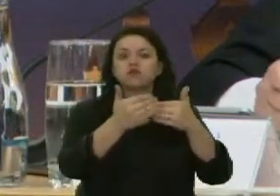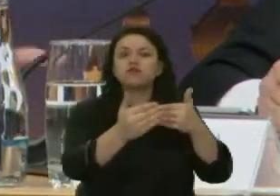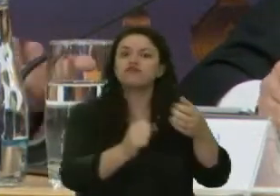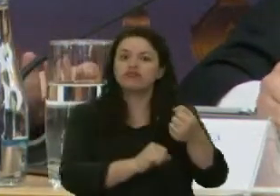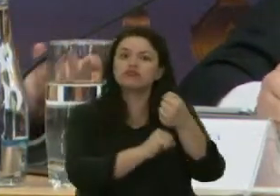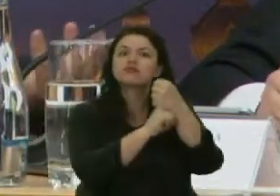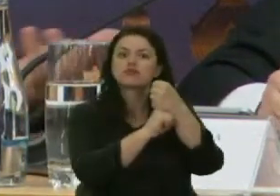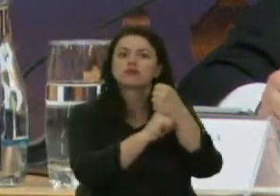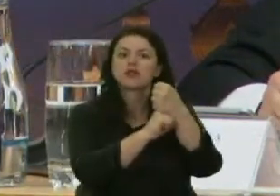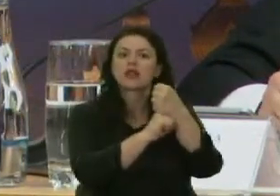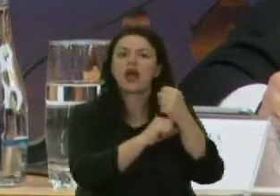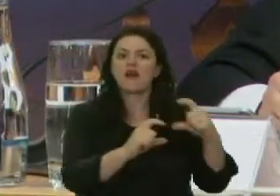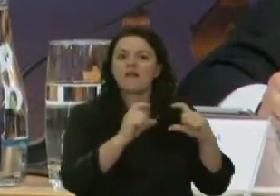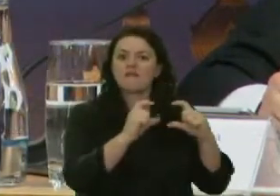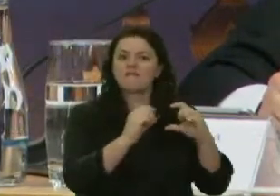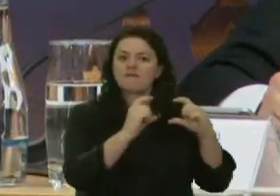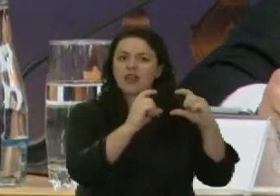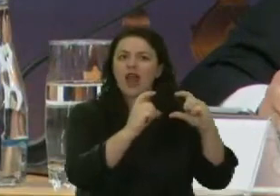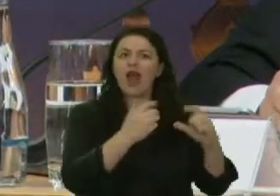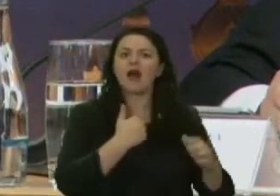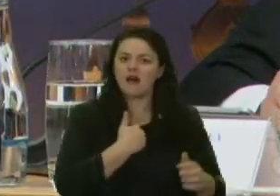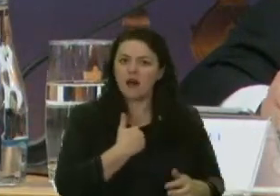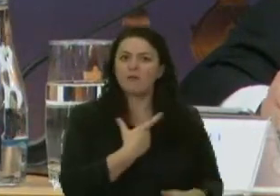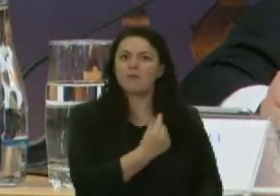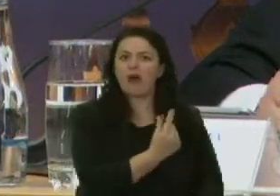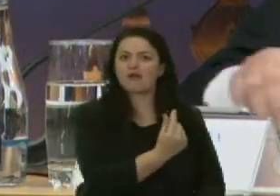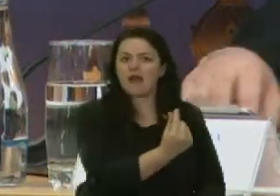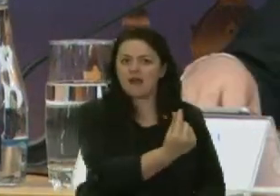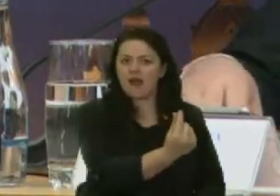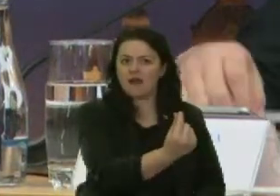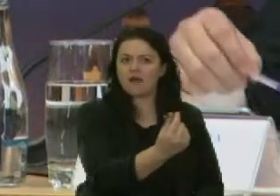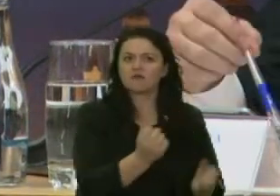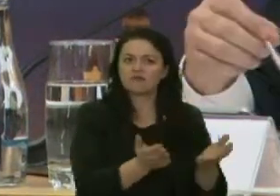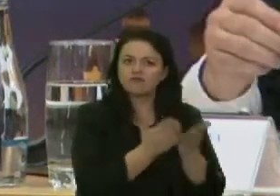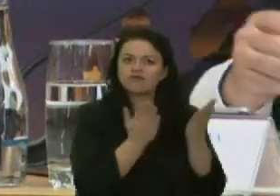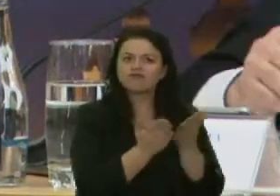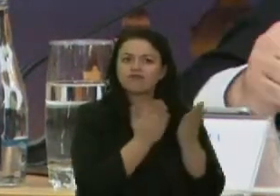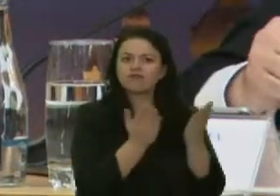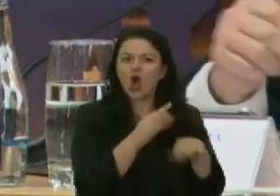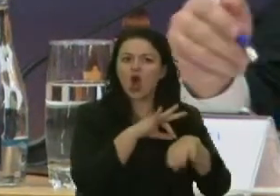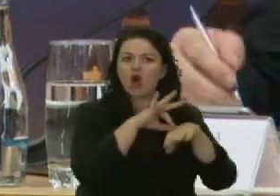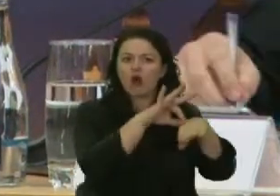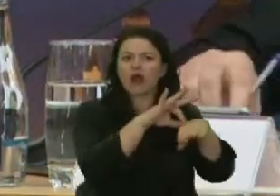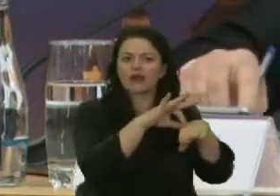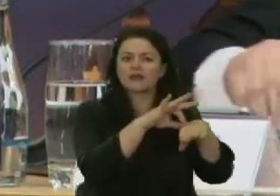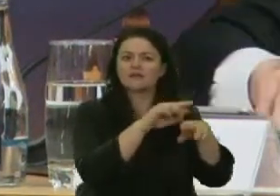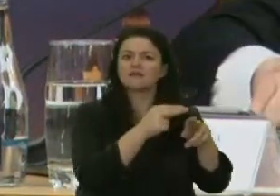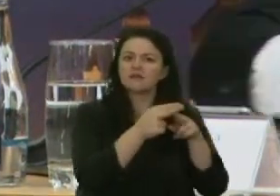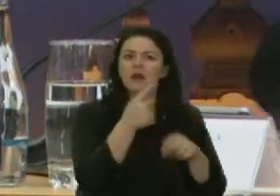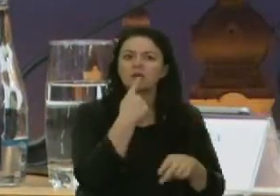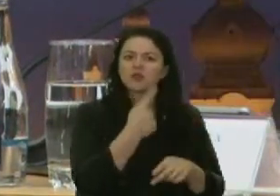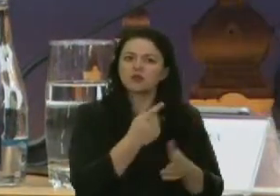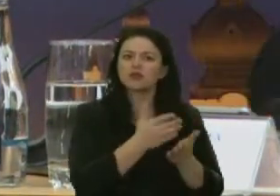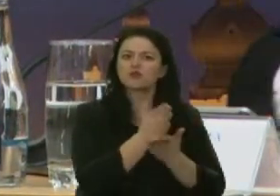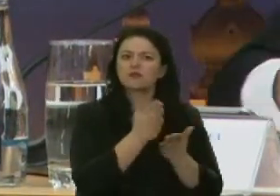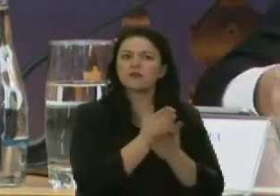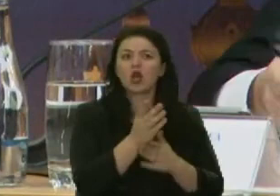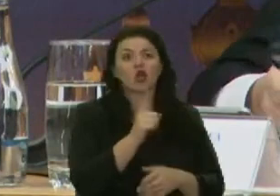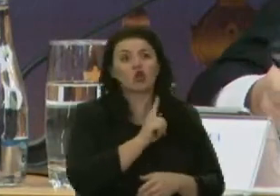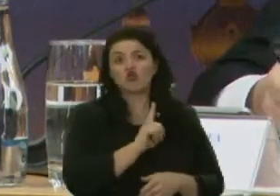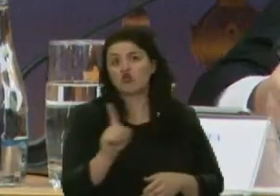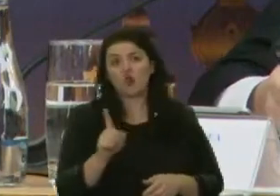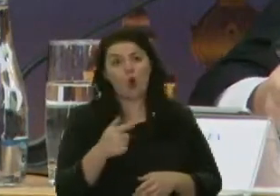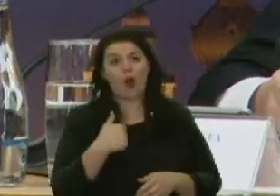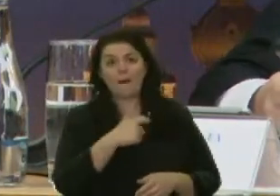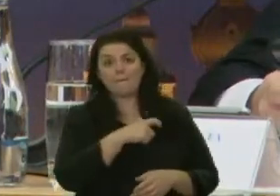cuvântului dar și în sens fizic De ce nu mă va avea partener pentru a duce acest oraș în direcția corectă am spus de fiecare dată nu deține nici